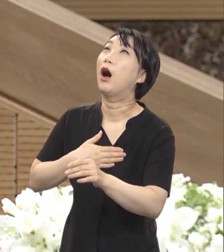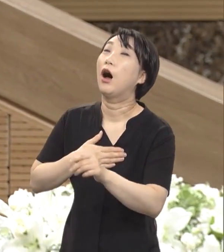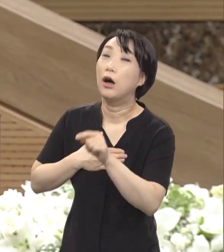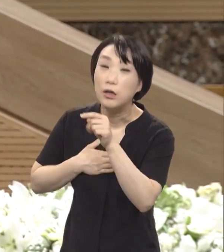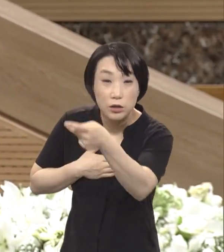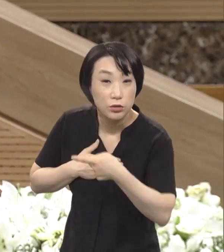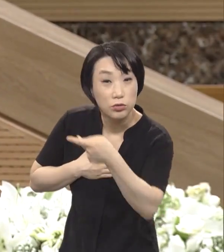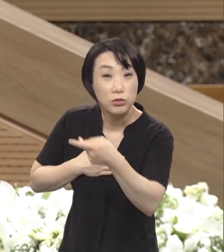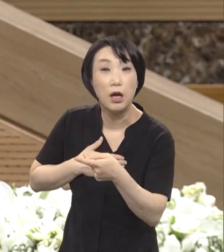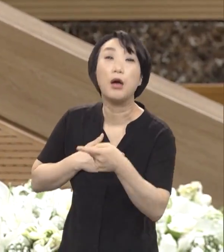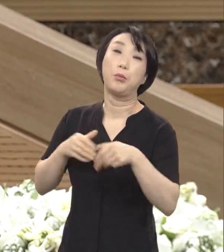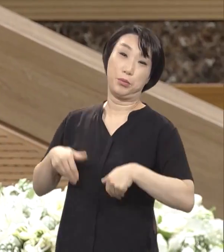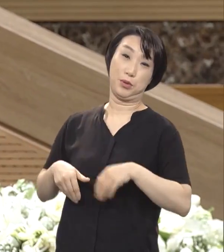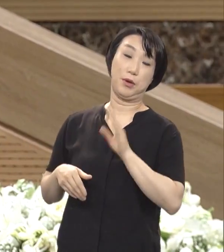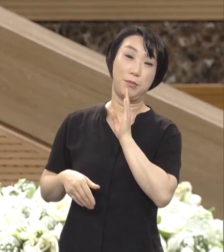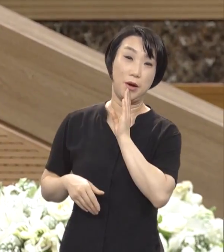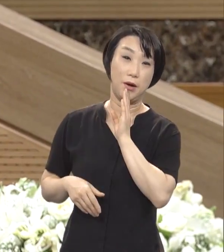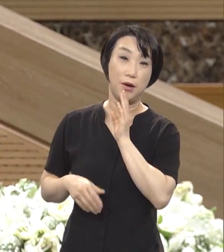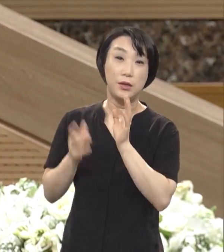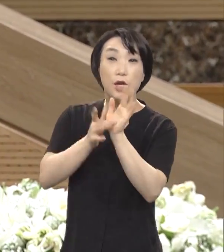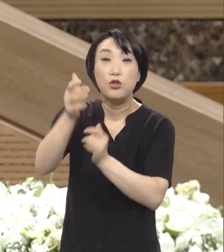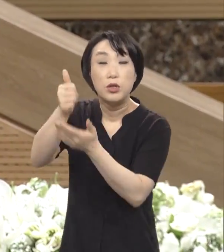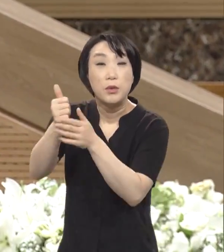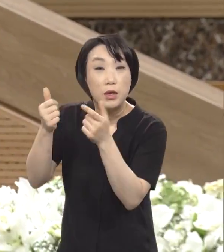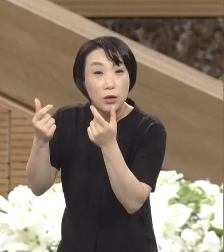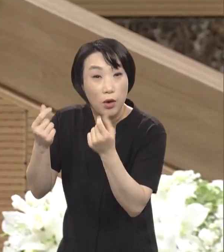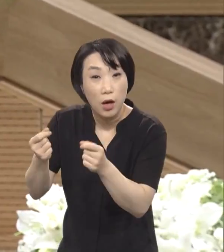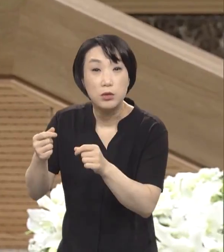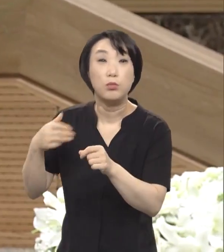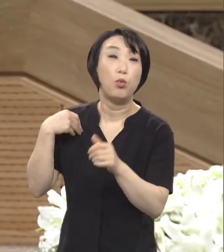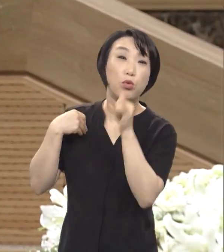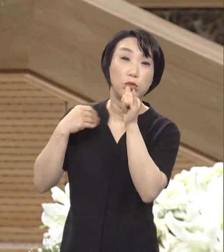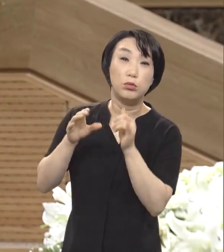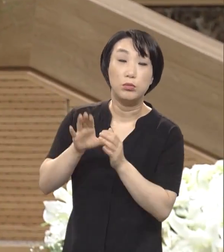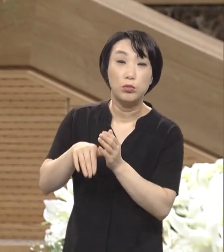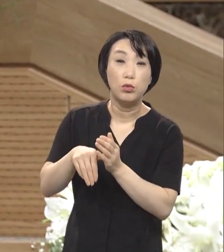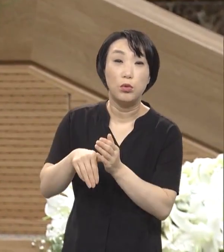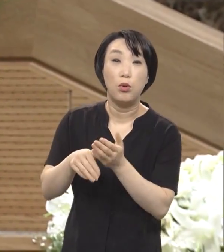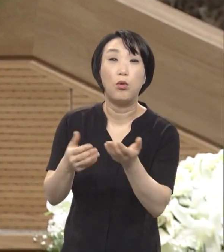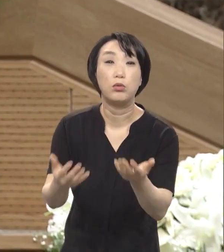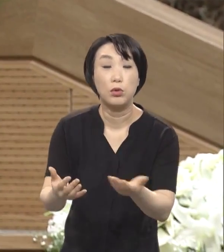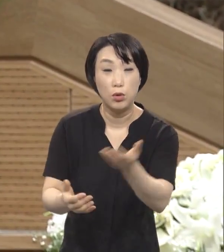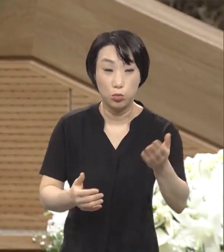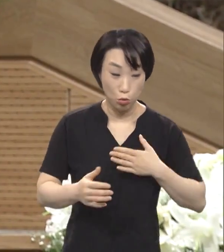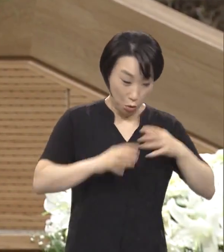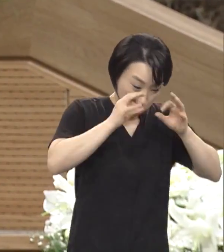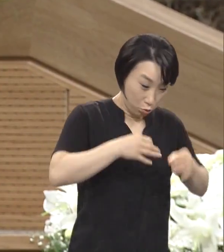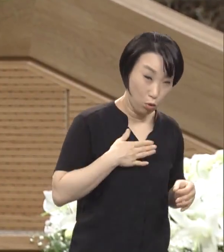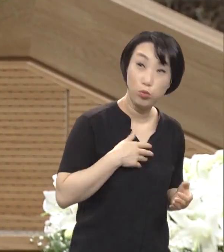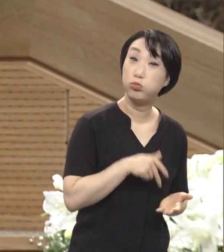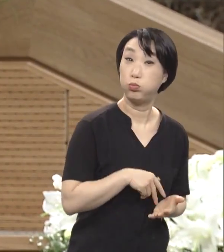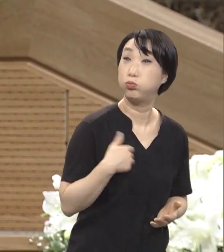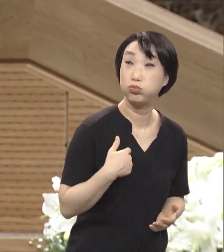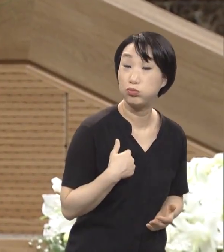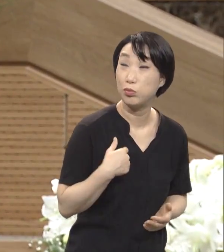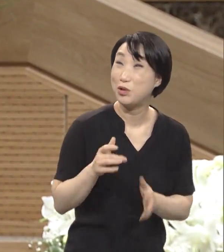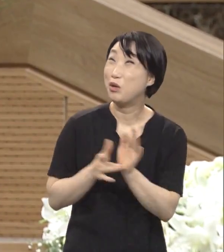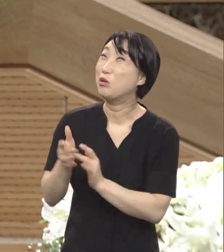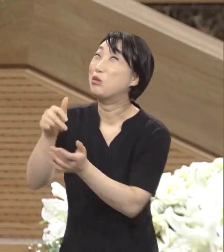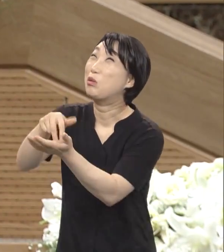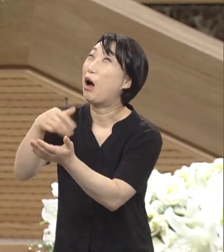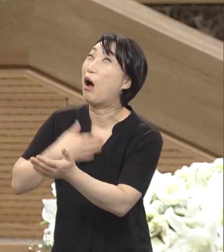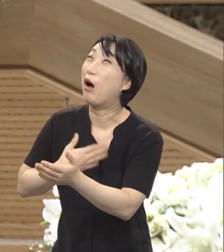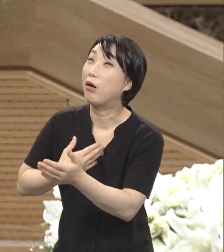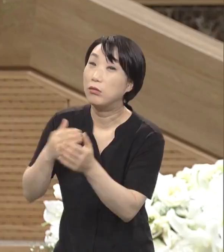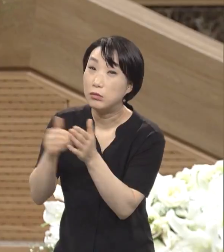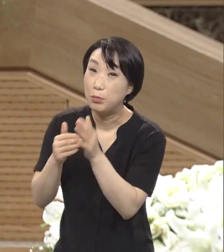말이고, 예수를 그렇게 모르면 내 사정도 모르고 예수 사정만